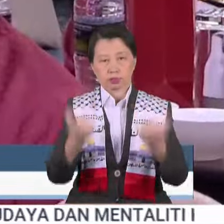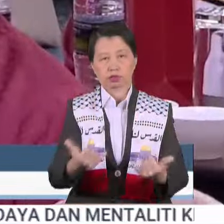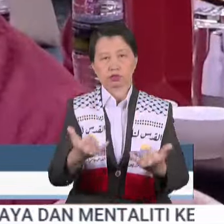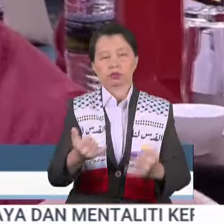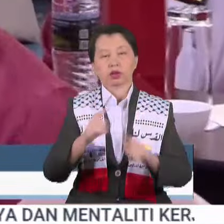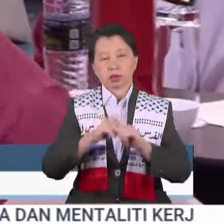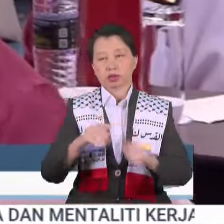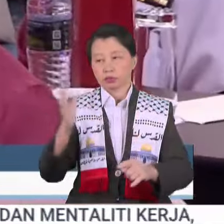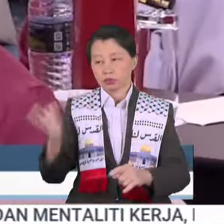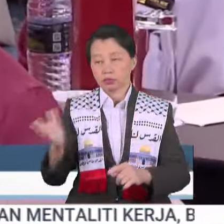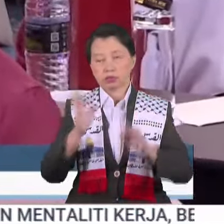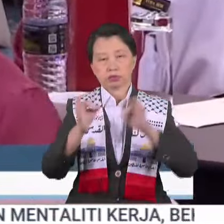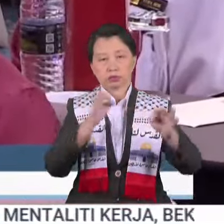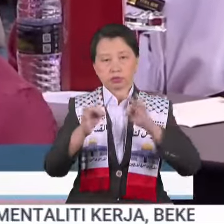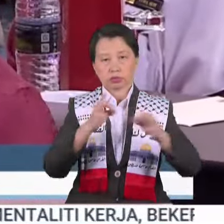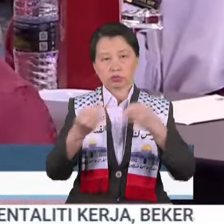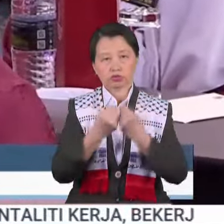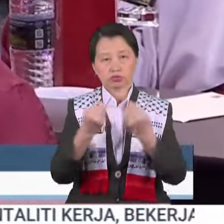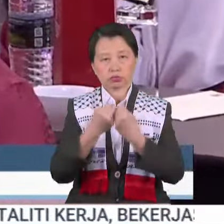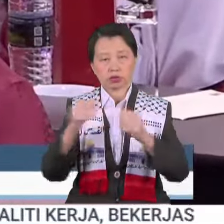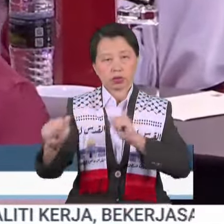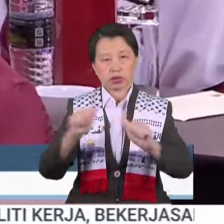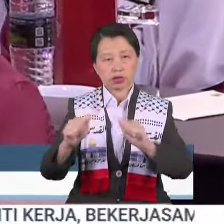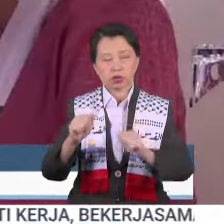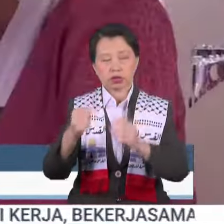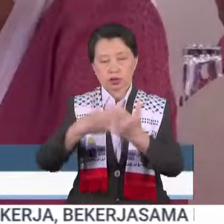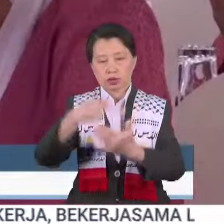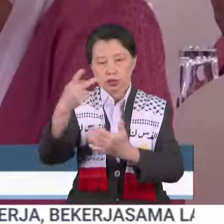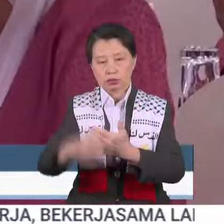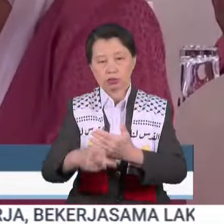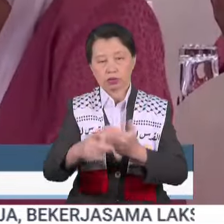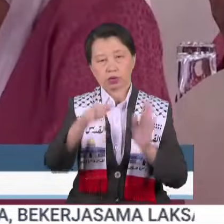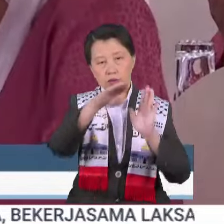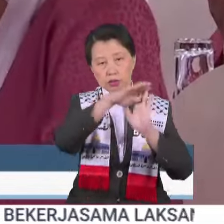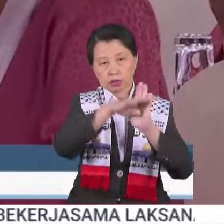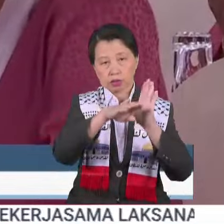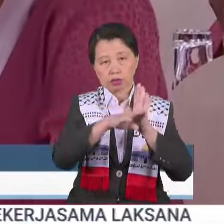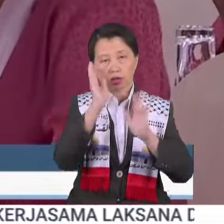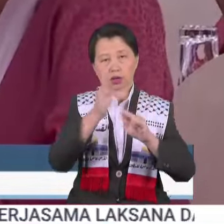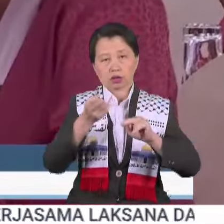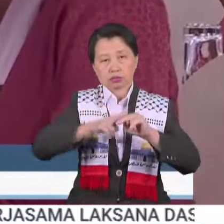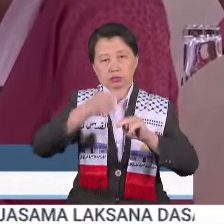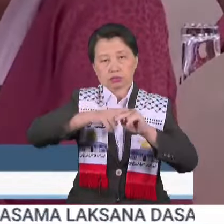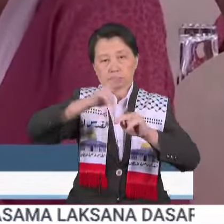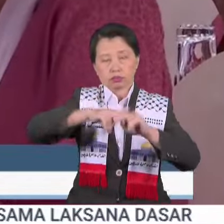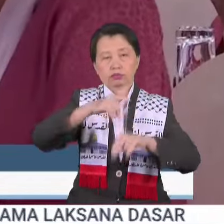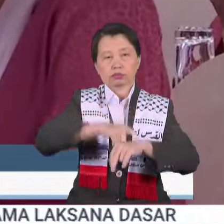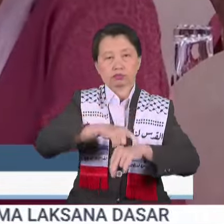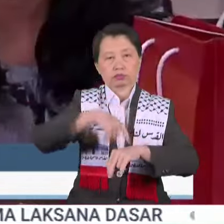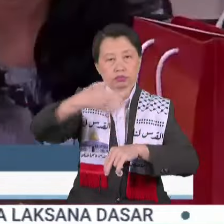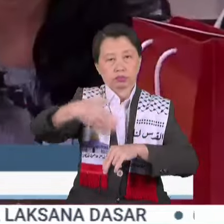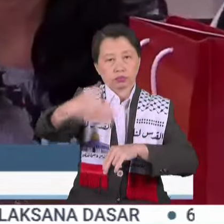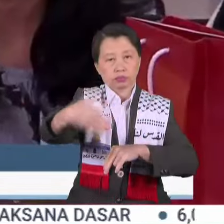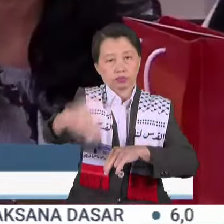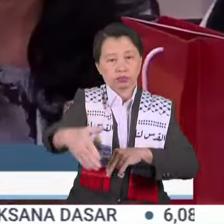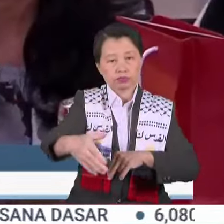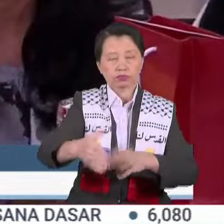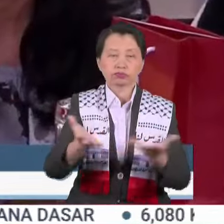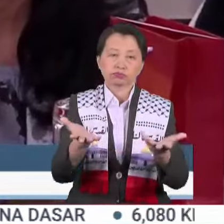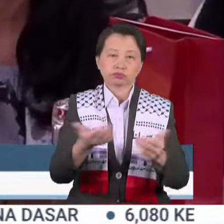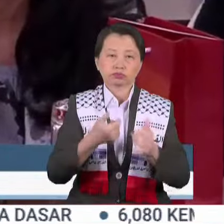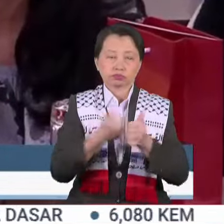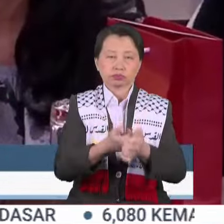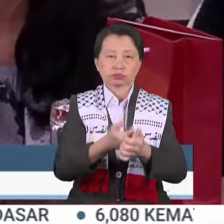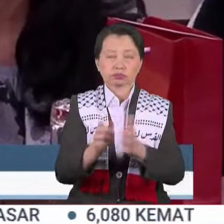Beliau bagaimanapun menjelaskan jumlah aktiviti dan program yang disenaraikan akan meningkat dari semasa ke semasa. Ia